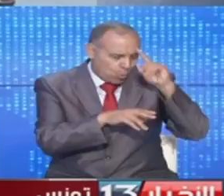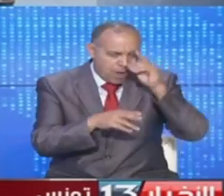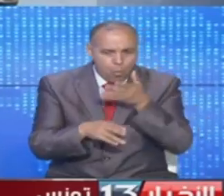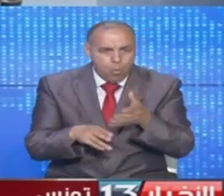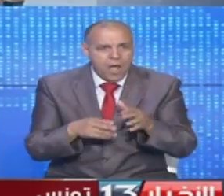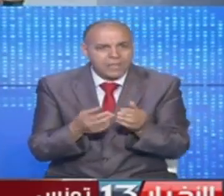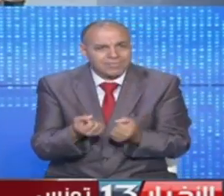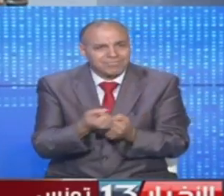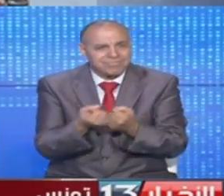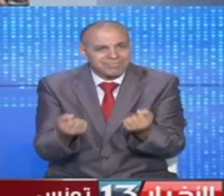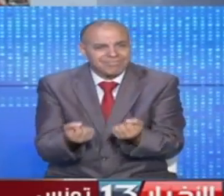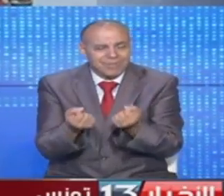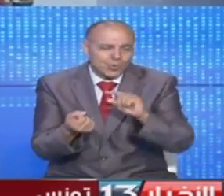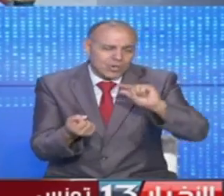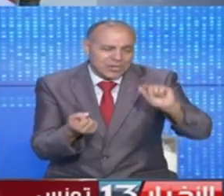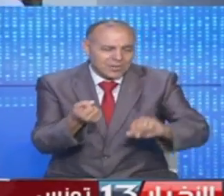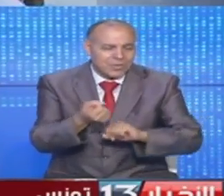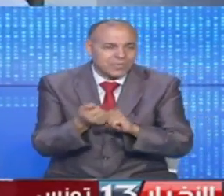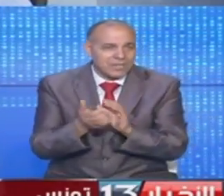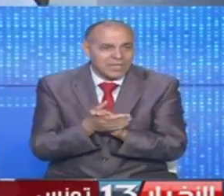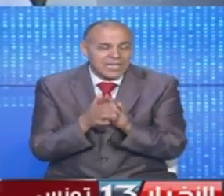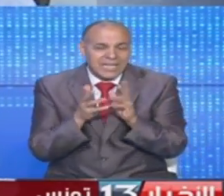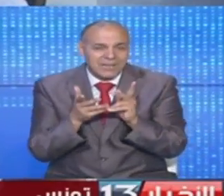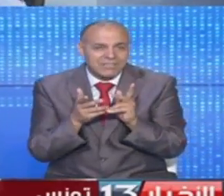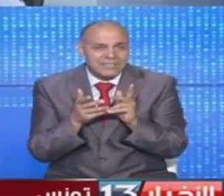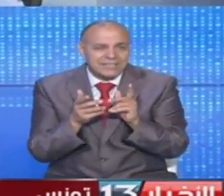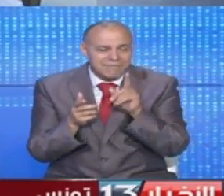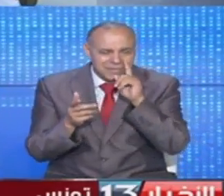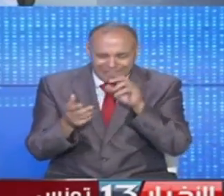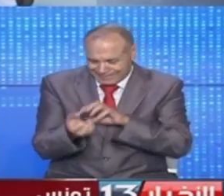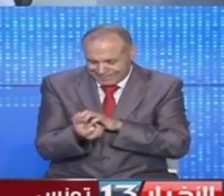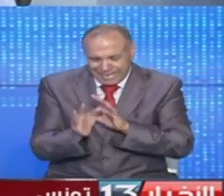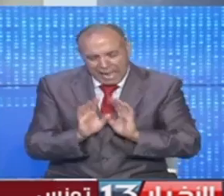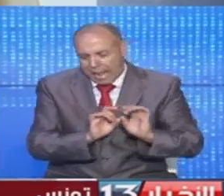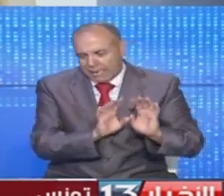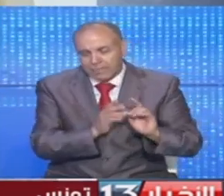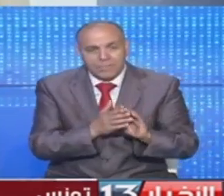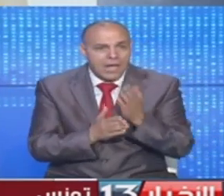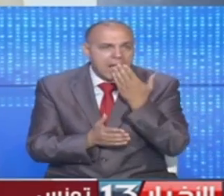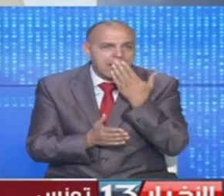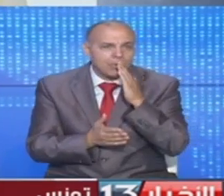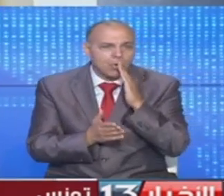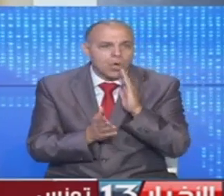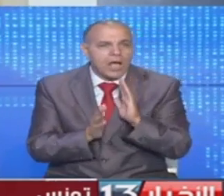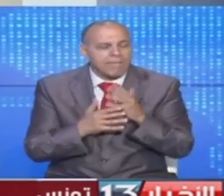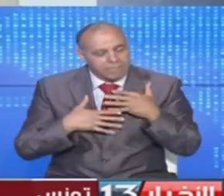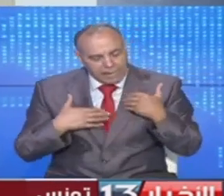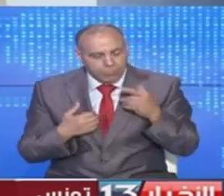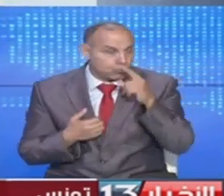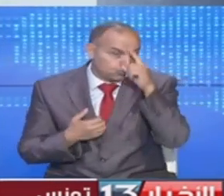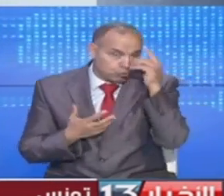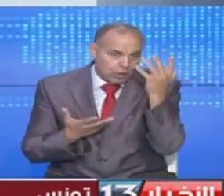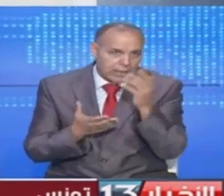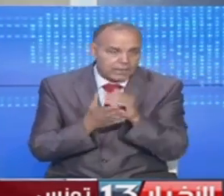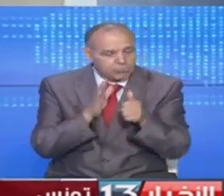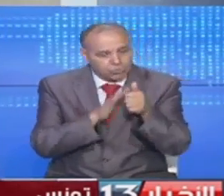فهم التشجيع، شوية فهمني باش ما نخليهاش ستريسي، فهمني ولا؟ الحمد لله يا ربي متفائلين وبقدرة ربي،